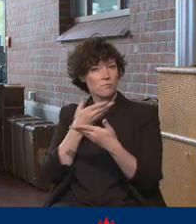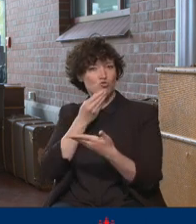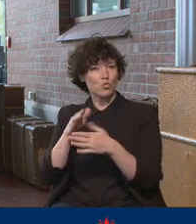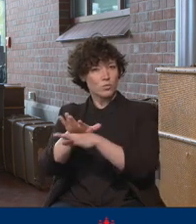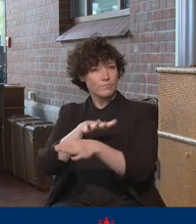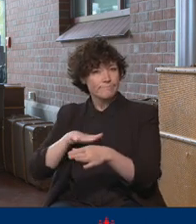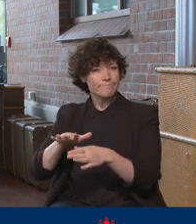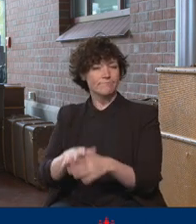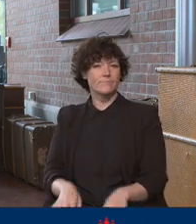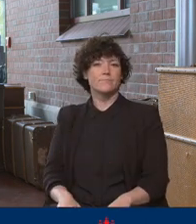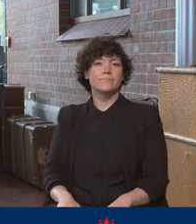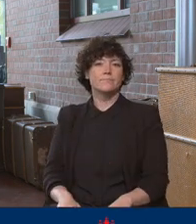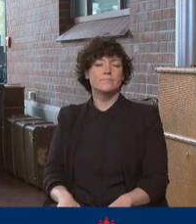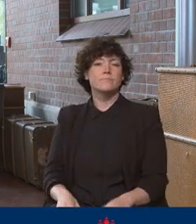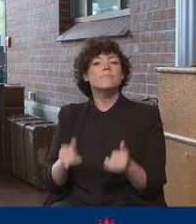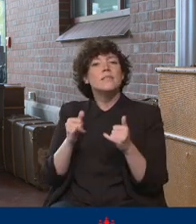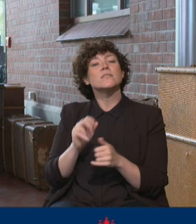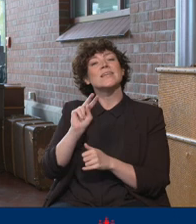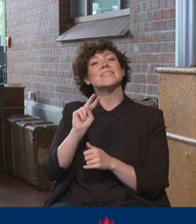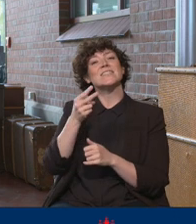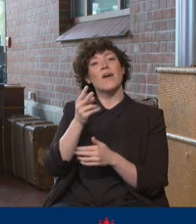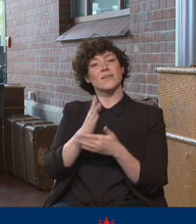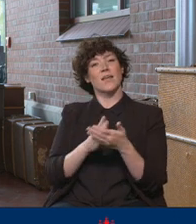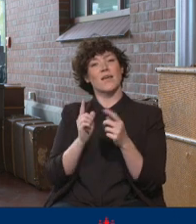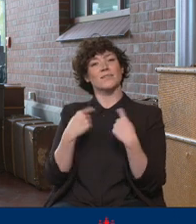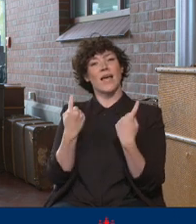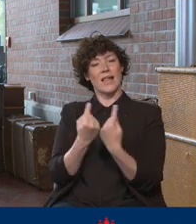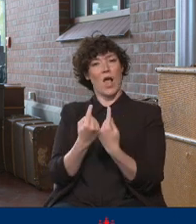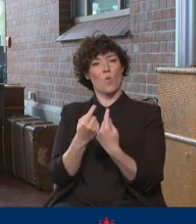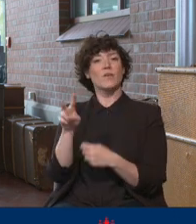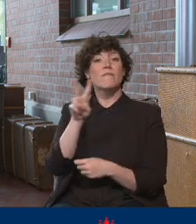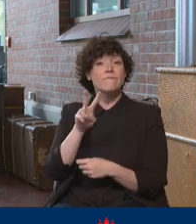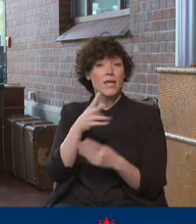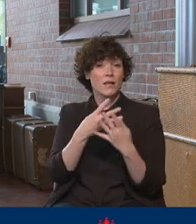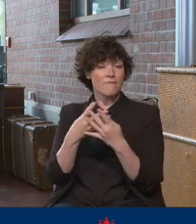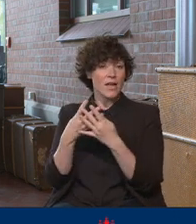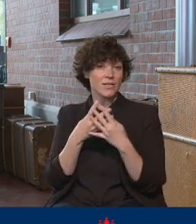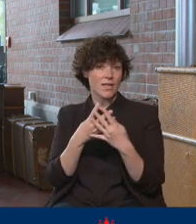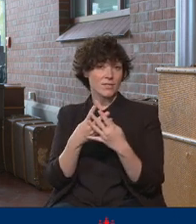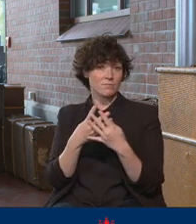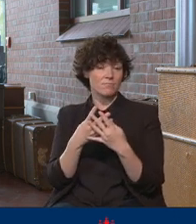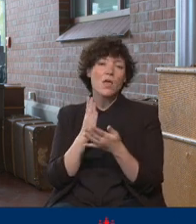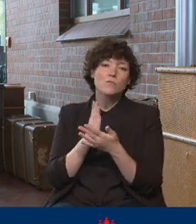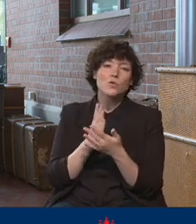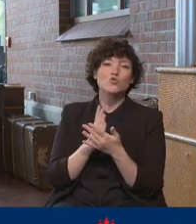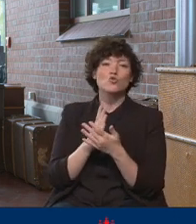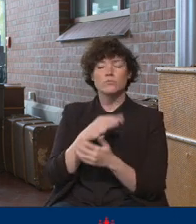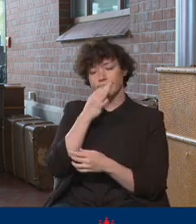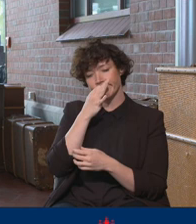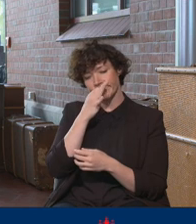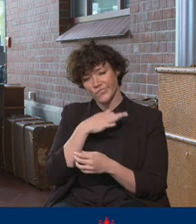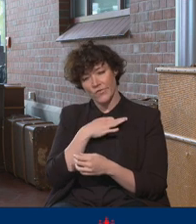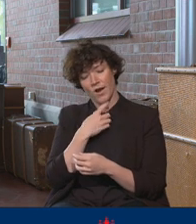ja dann kommen ja auch schon zum zweiten teil raum die fälle vernetzen hier haben wir uns ganz grundlegend noch einmal die frage gestellt